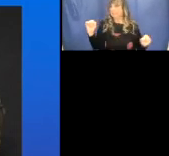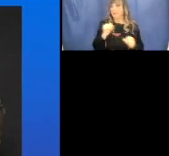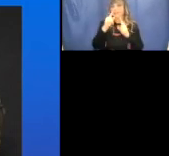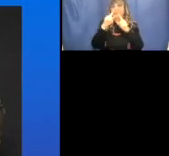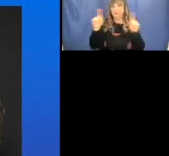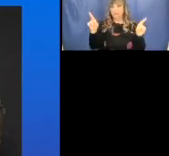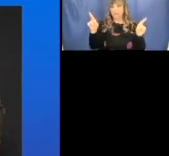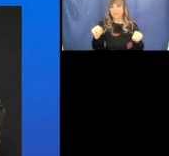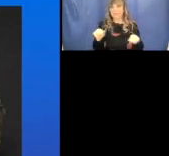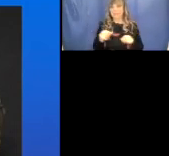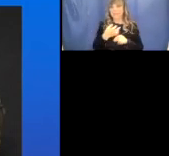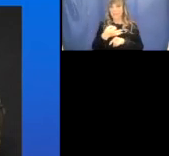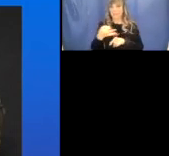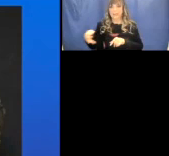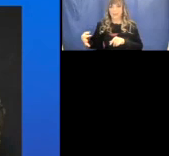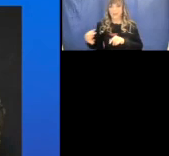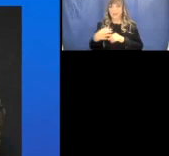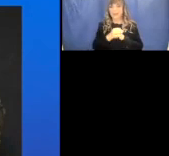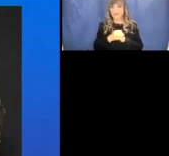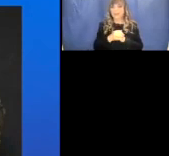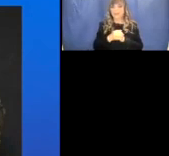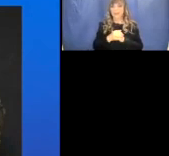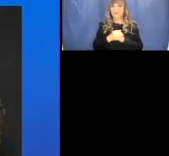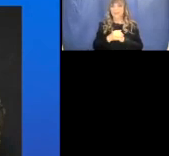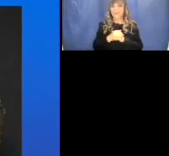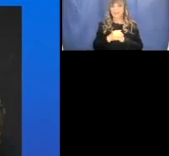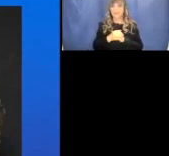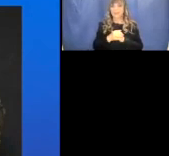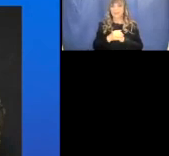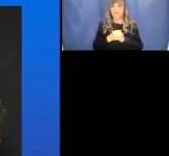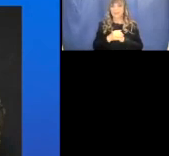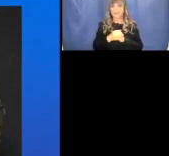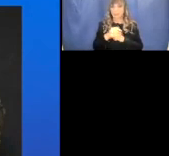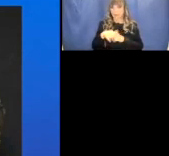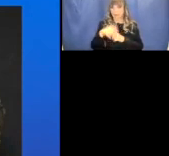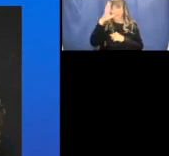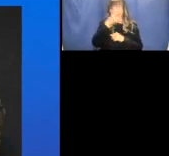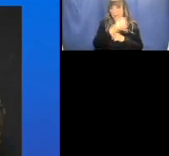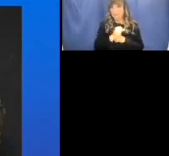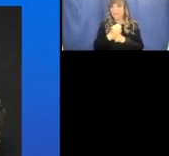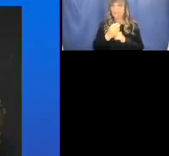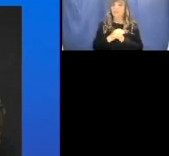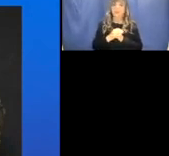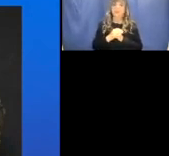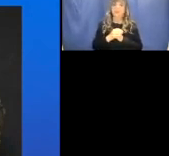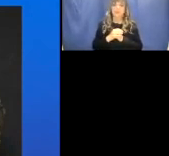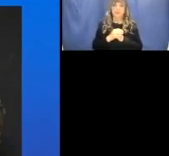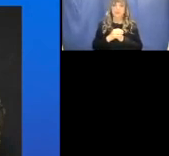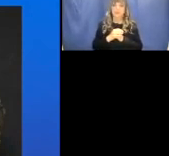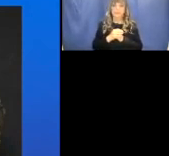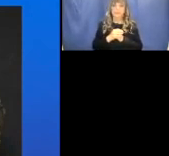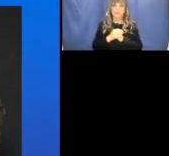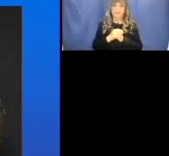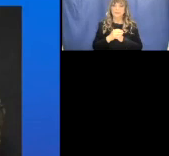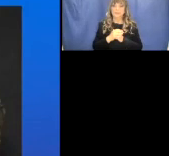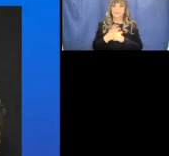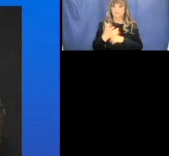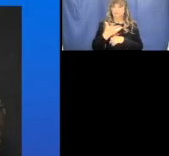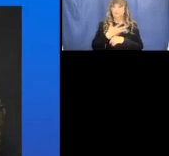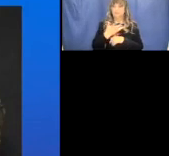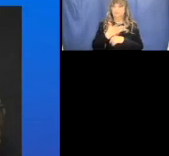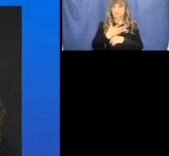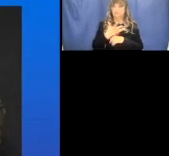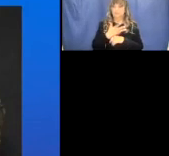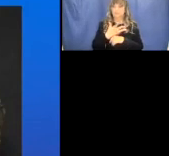natura oggi sia appunto capito che che che esiste anche questo